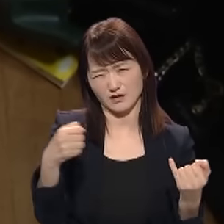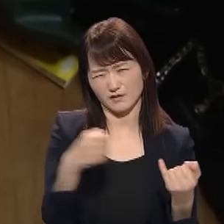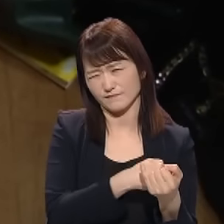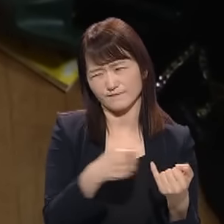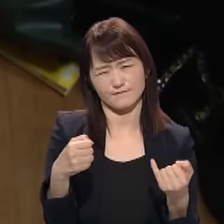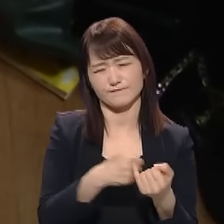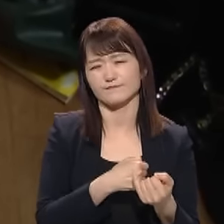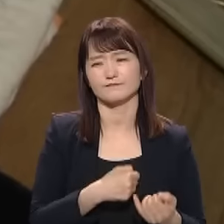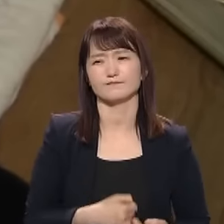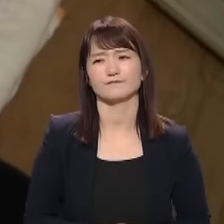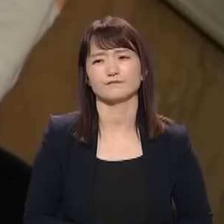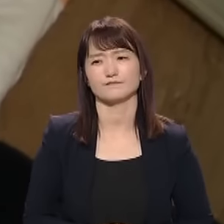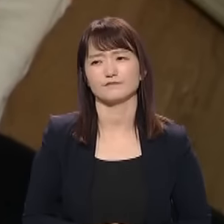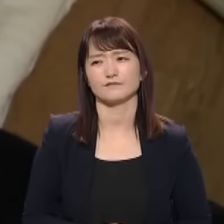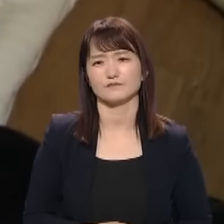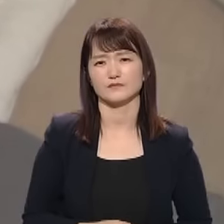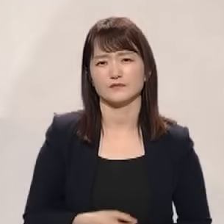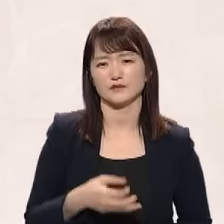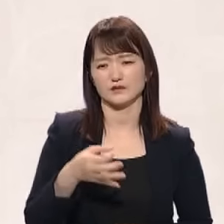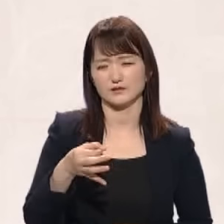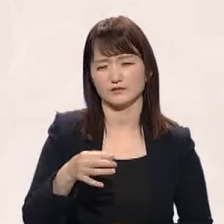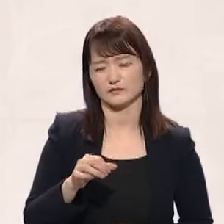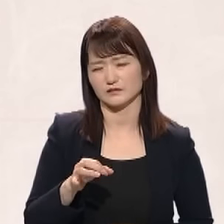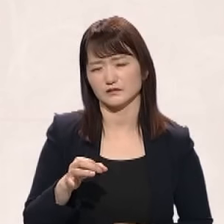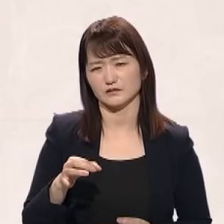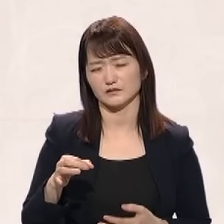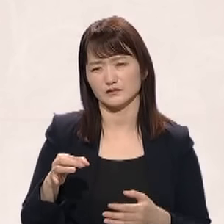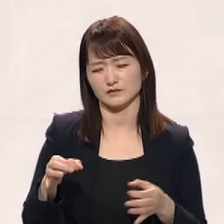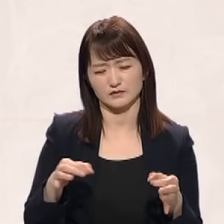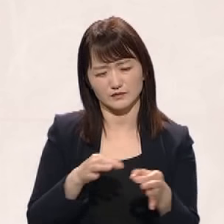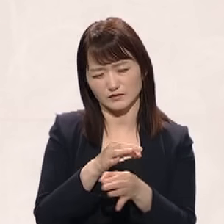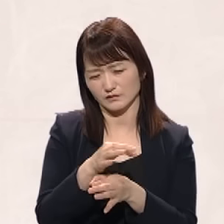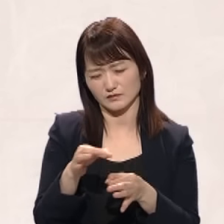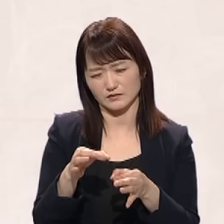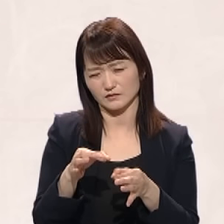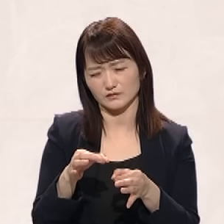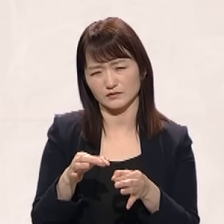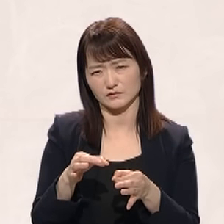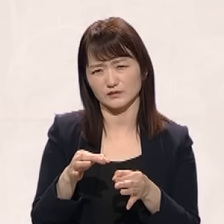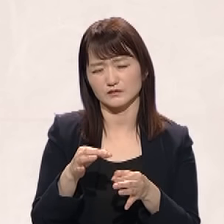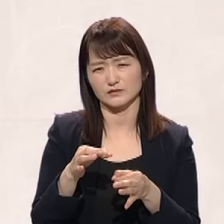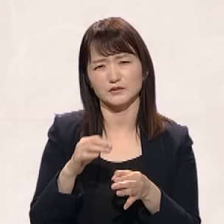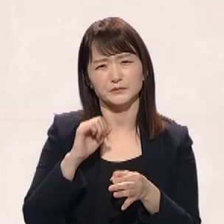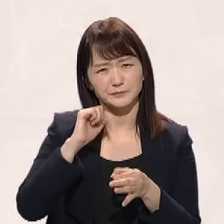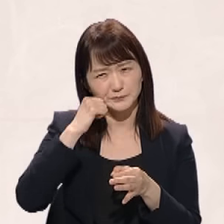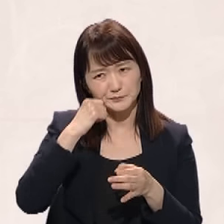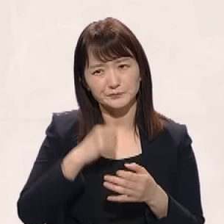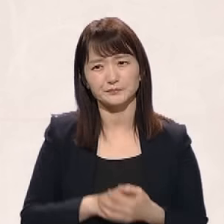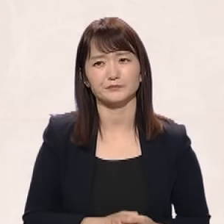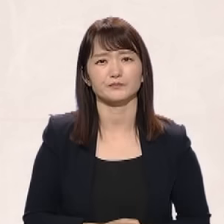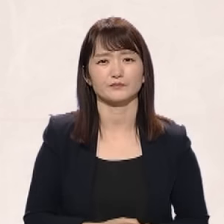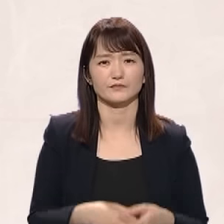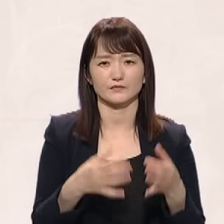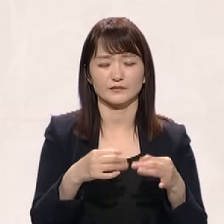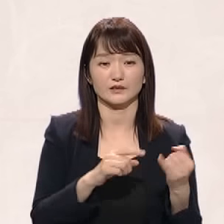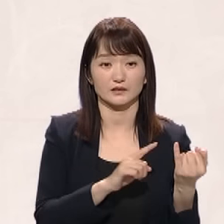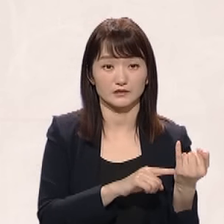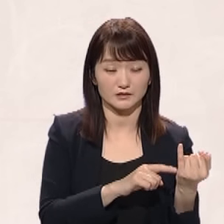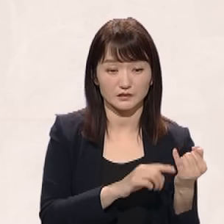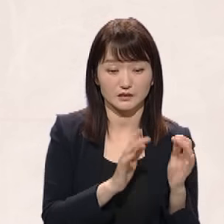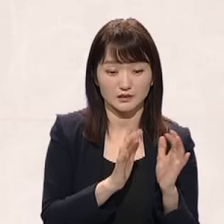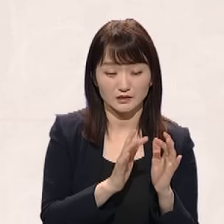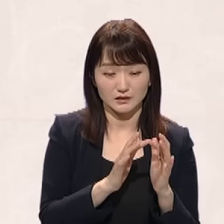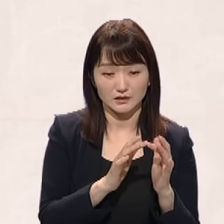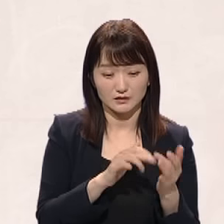상당히 그 뭐 경제적인 여건도 좋지 않았던 것 같습니다. 그래서 이 여성 이 김 씨에게는 온라인으로 채팅하는 것이 상당히 그